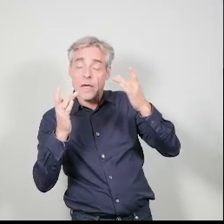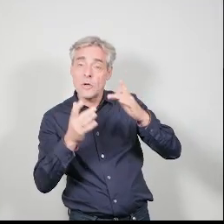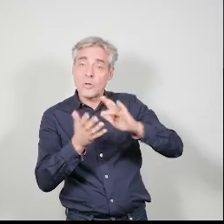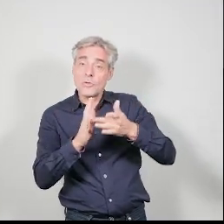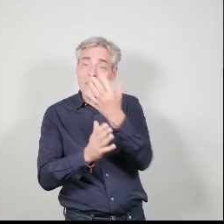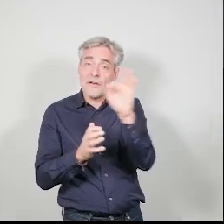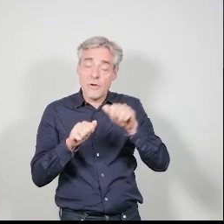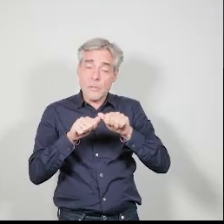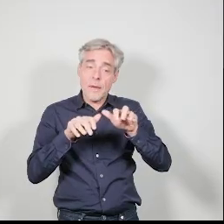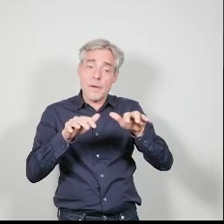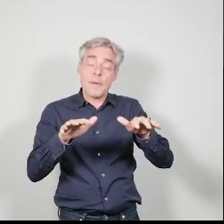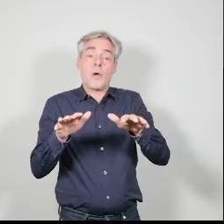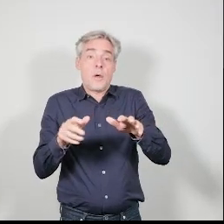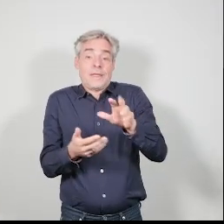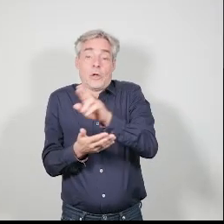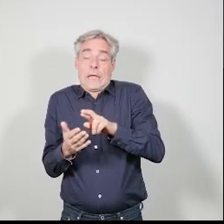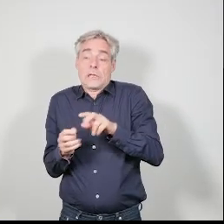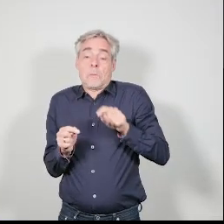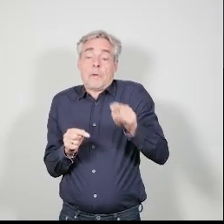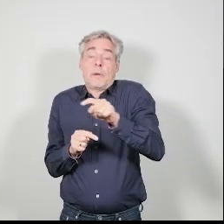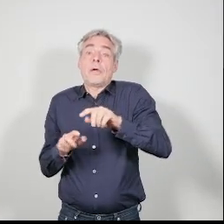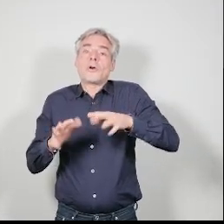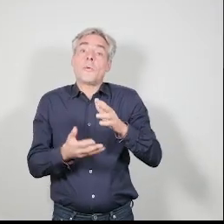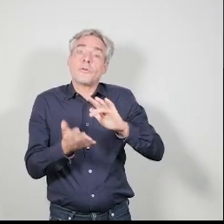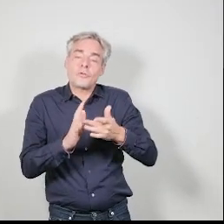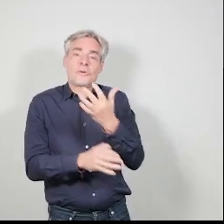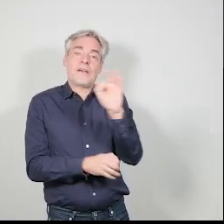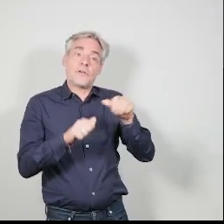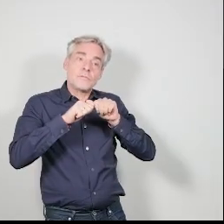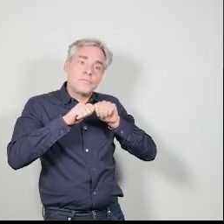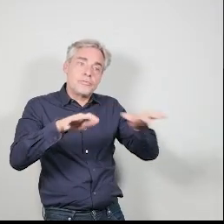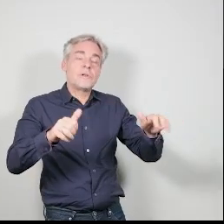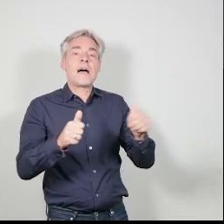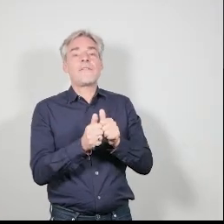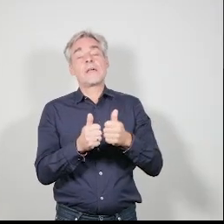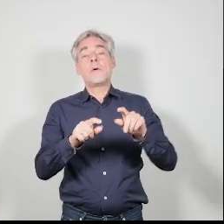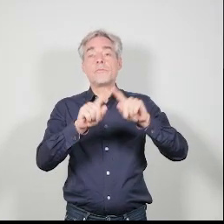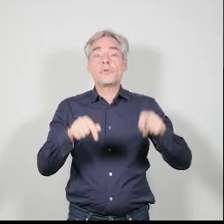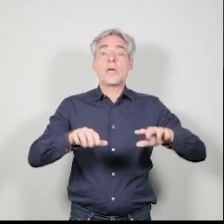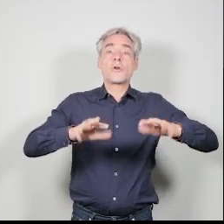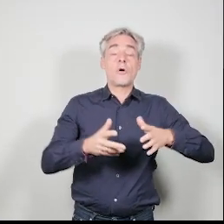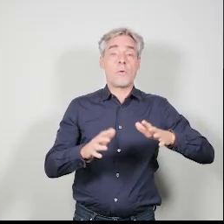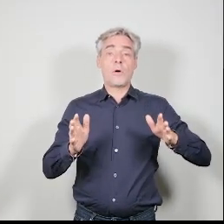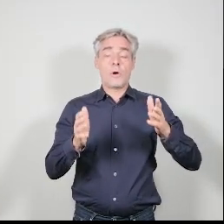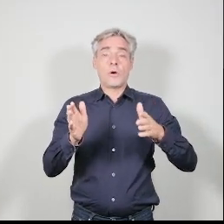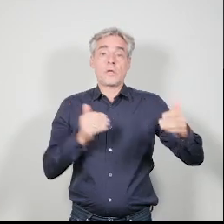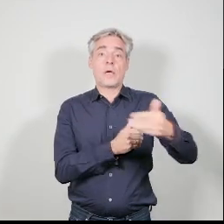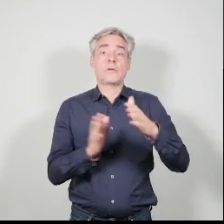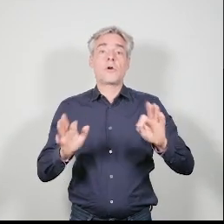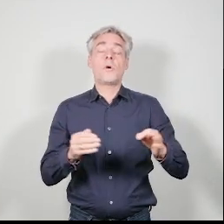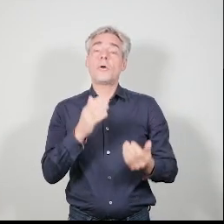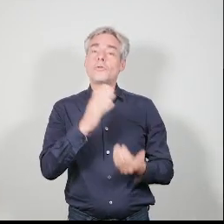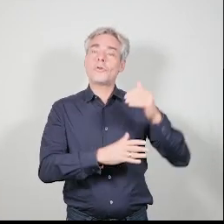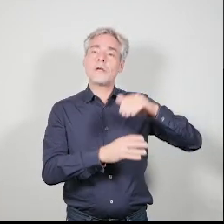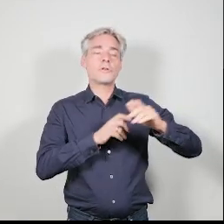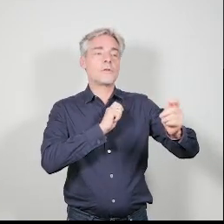La question est comment les généraliser, avec quels moyens, dans quel cadre. On va en discuter tout au long de la journée avec les